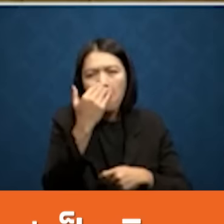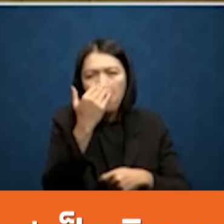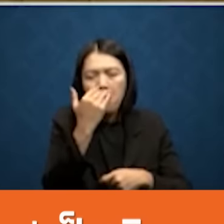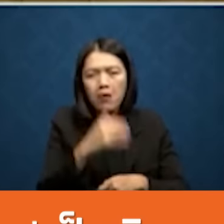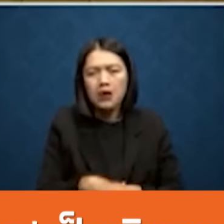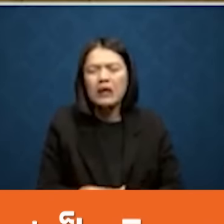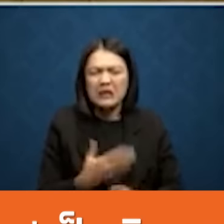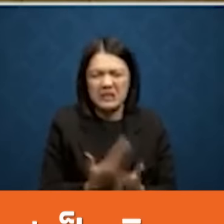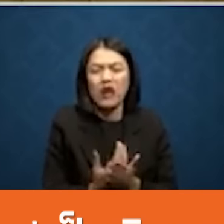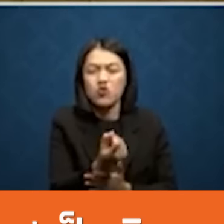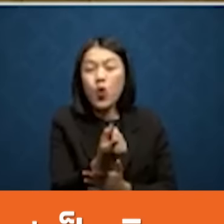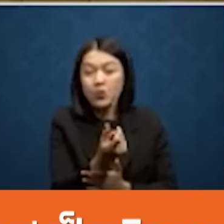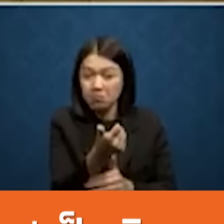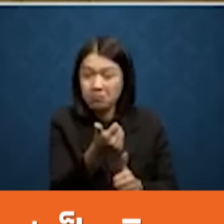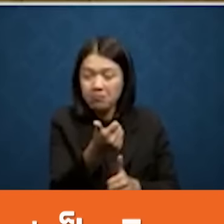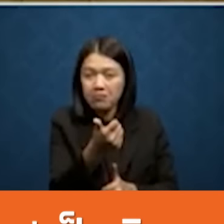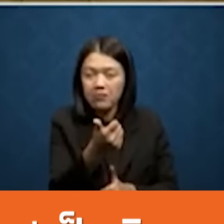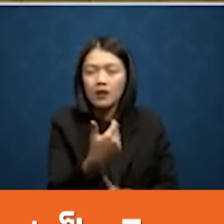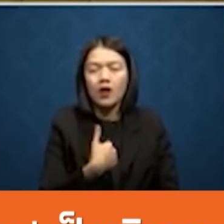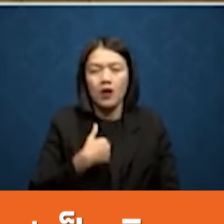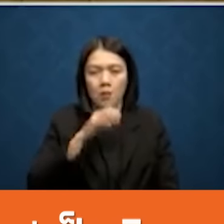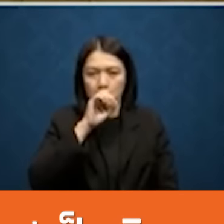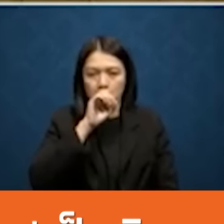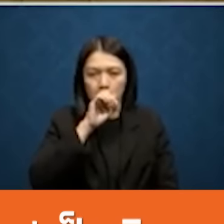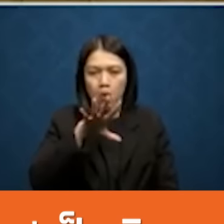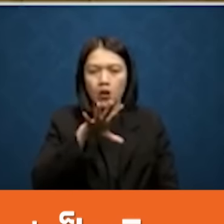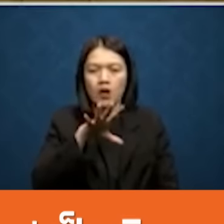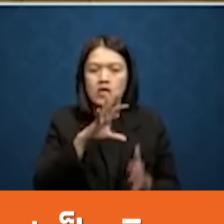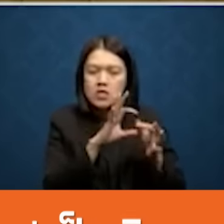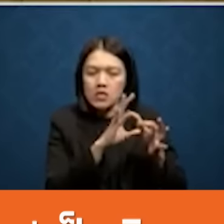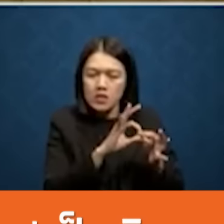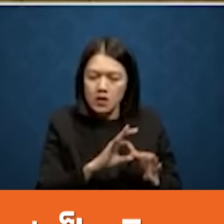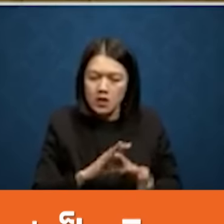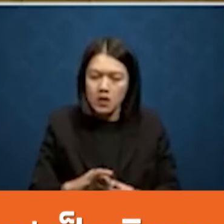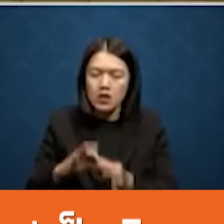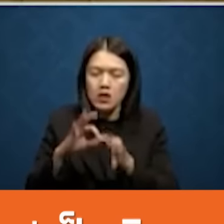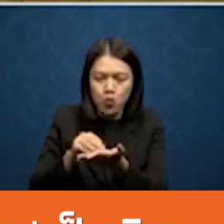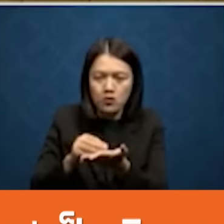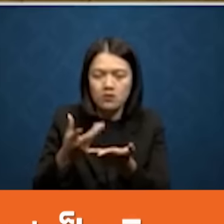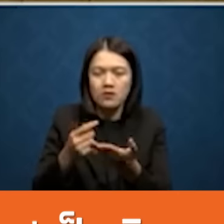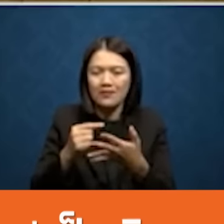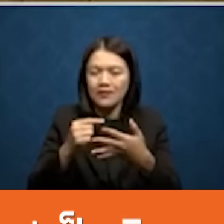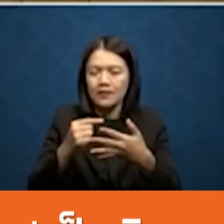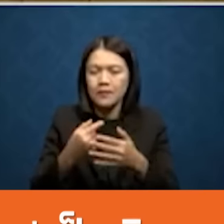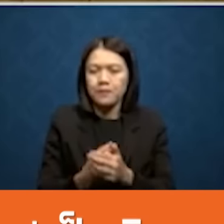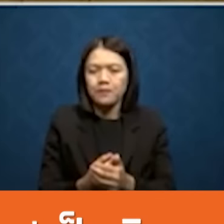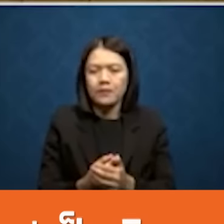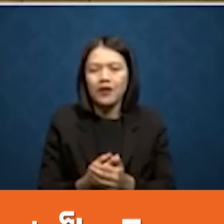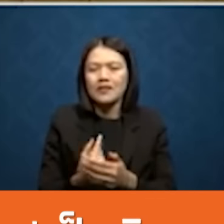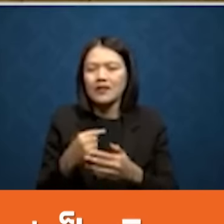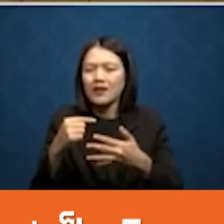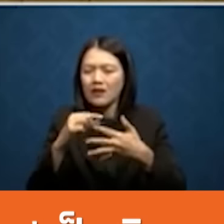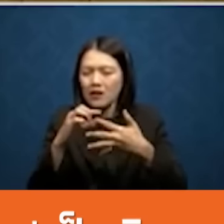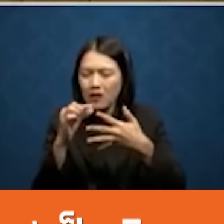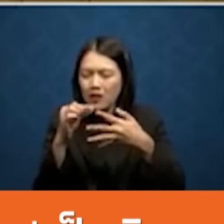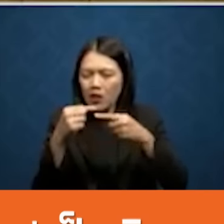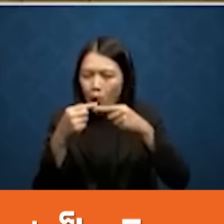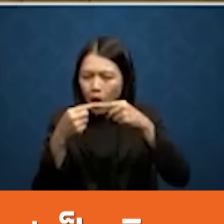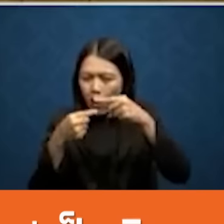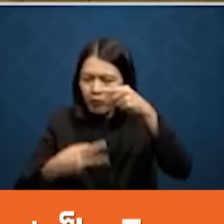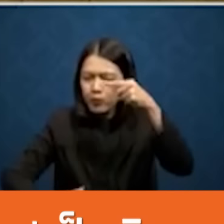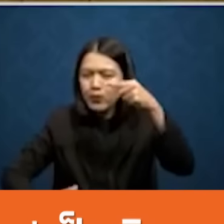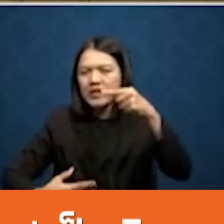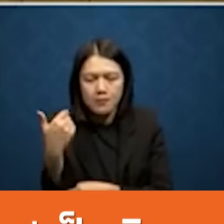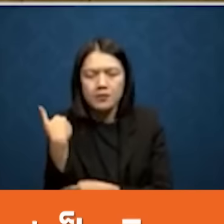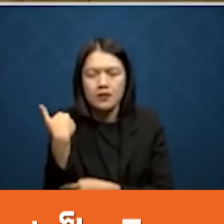อยากจะให้เป็นเงินสดผมต้องเรียนอย่างงี้ครับอันนี้ผูกโยงไปยังเรื่องของNegative Listด้วยกลไกที่เรากำหนดในครั้งนี้เนี่ยมันเป็นกลไก